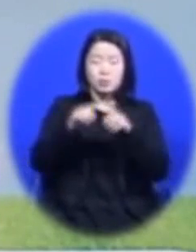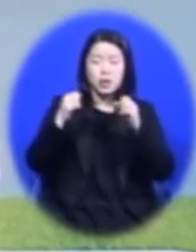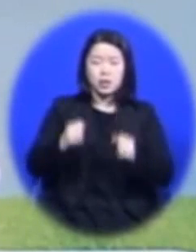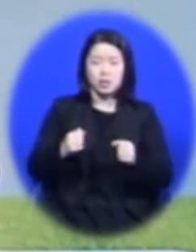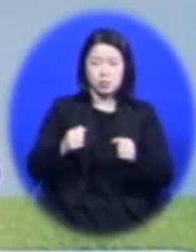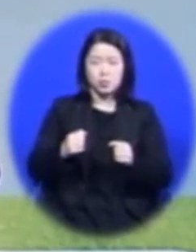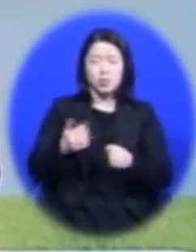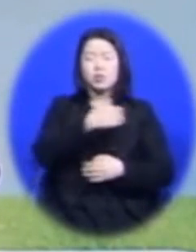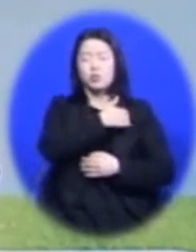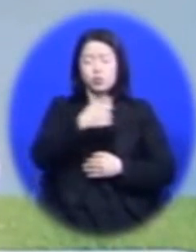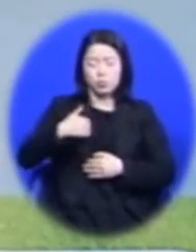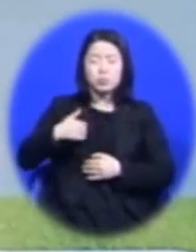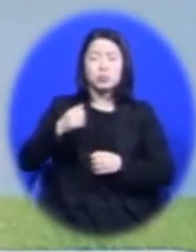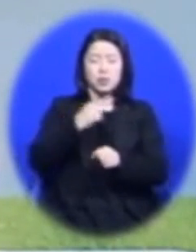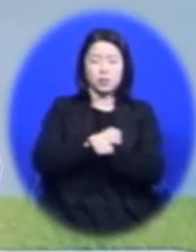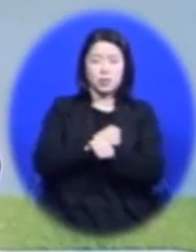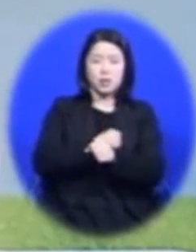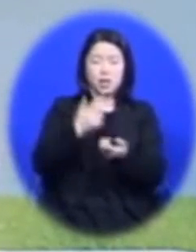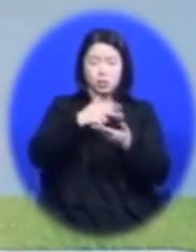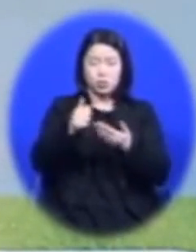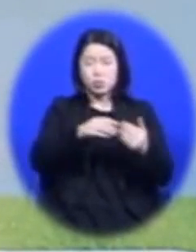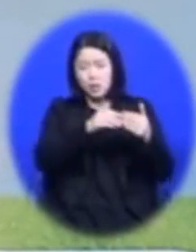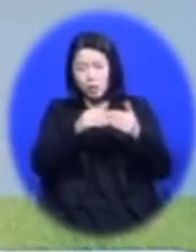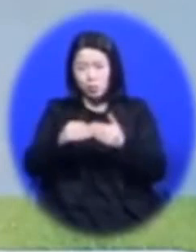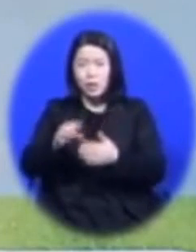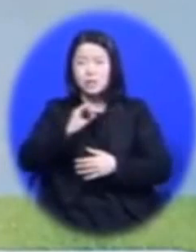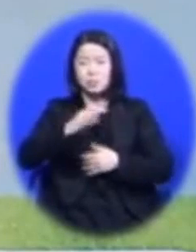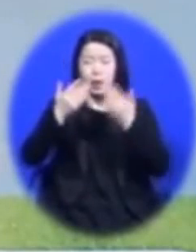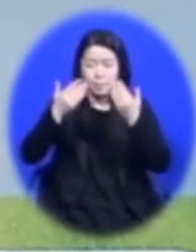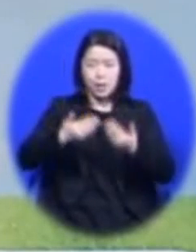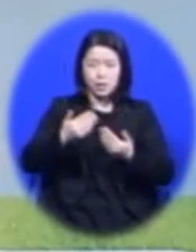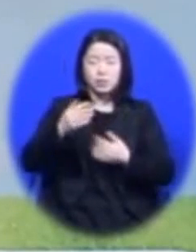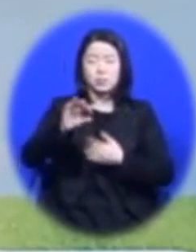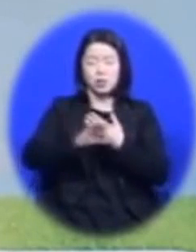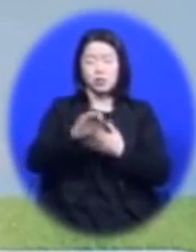충분한 거예요. 주님의 인도하심만 받으면 되는 겁니다.